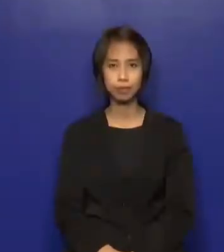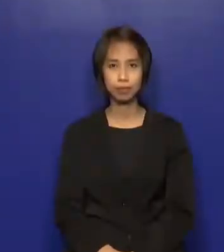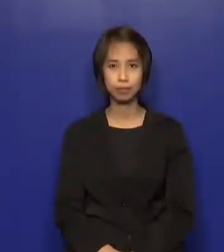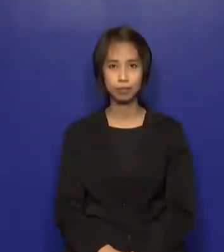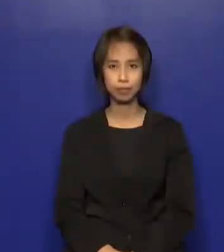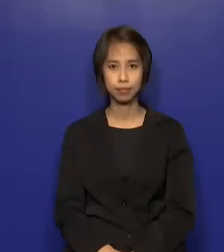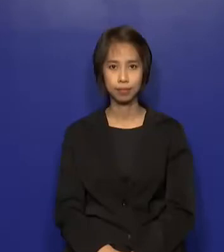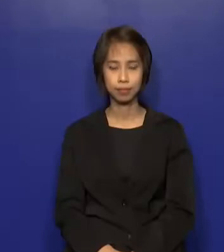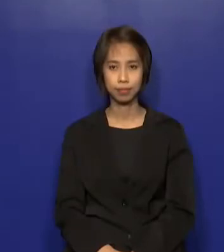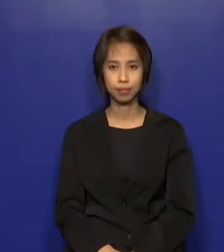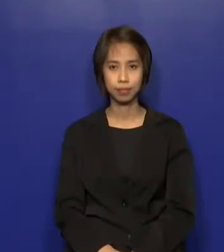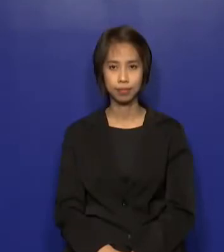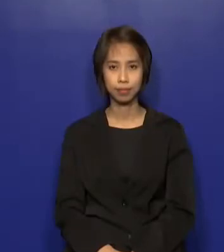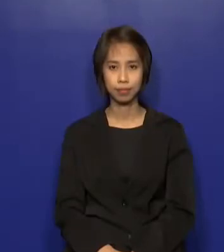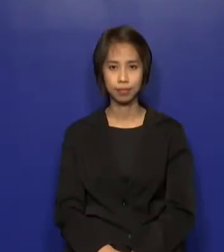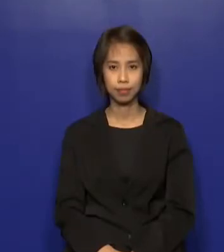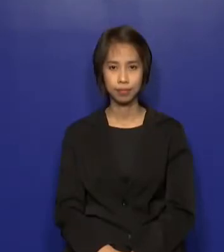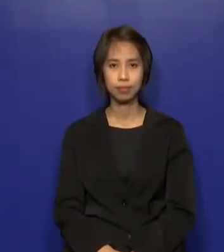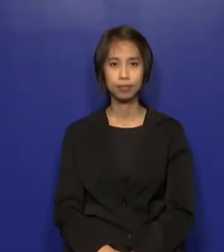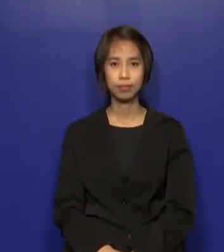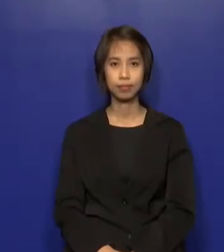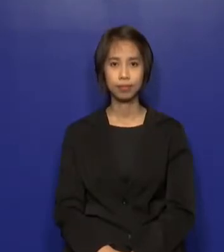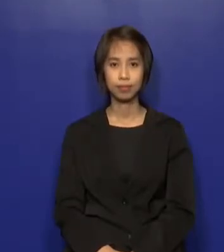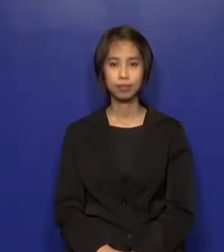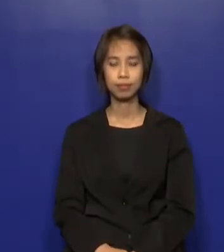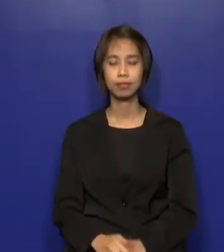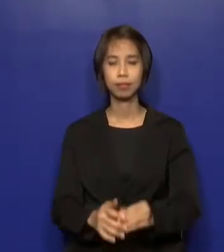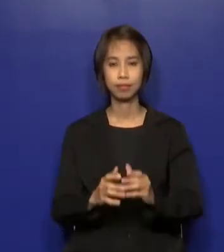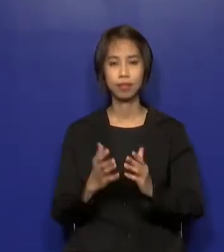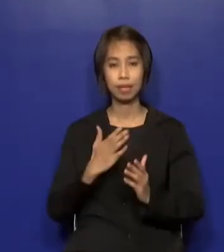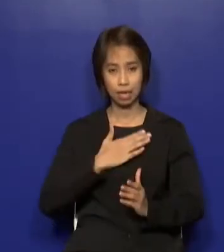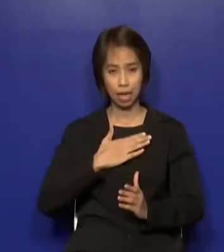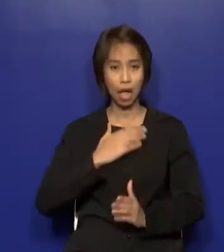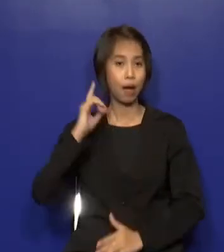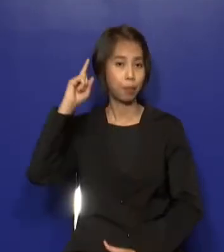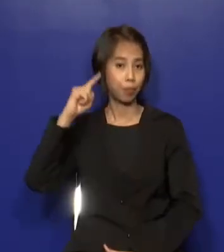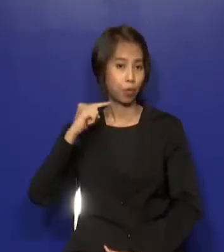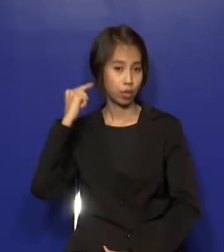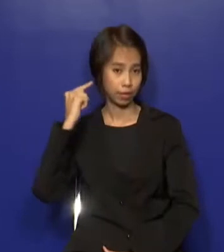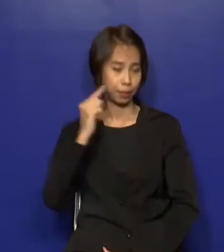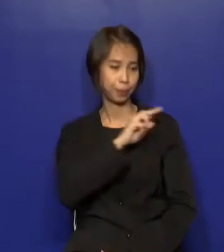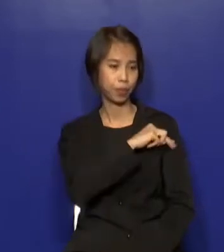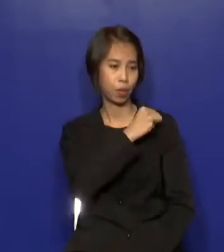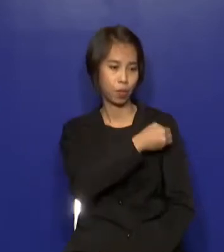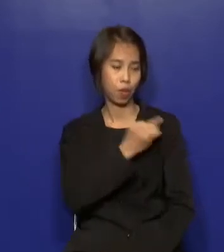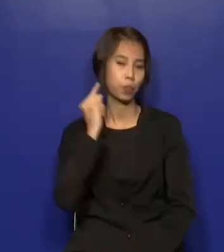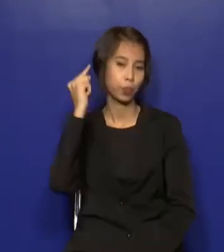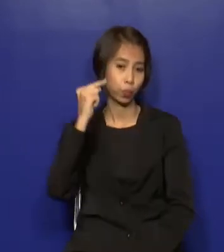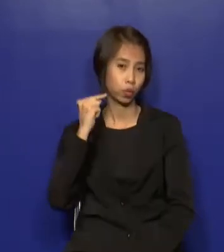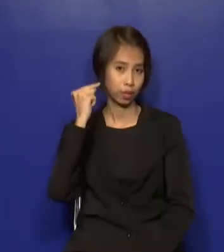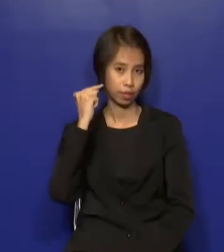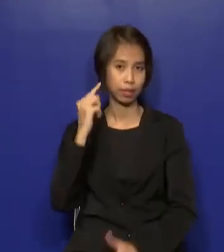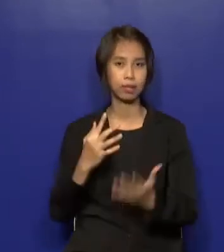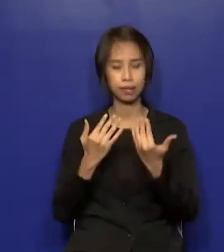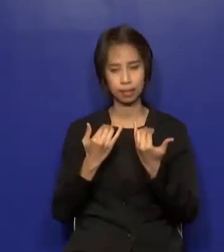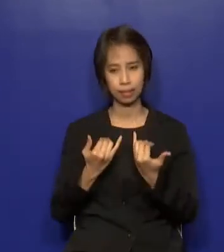แพทย์หญิงวิบุลพันธิตดิลกนะคะกรรมาธิการแล้วก็กรรมการแพทยสภาประเด็นที่เลือก12สัป